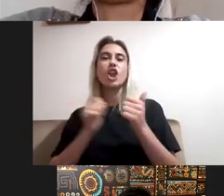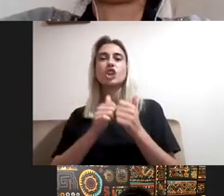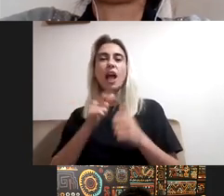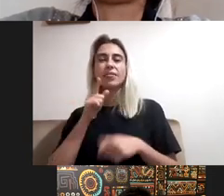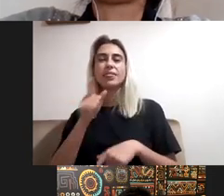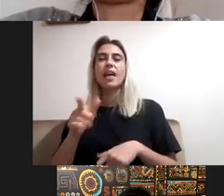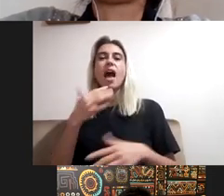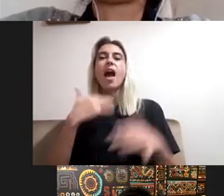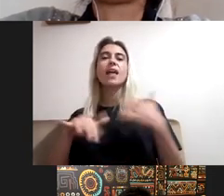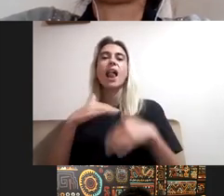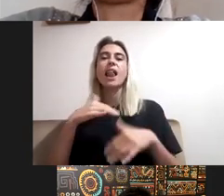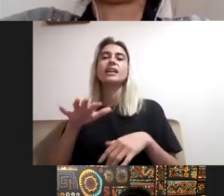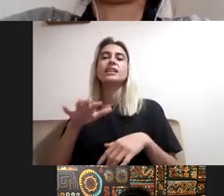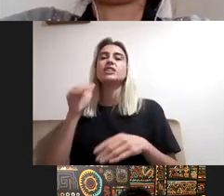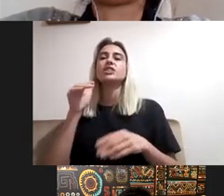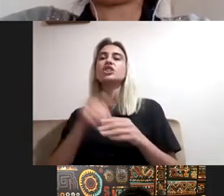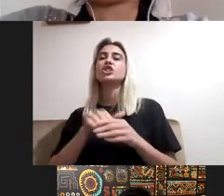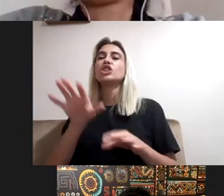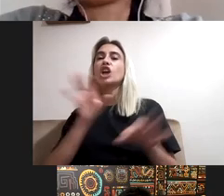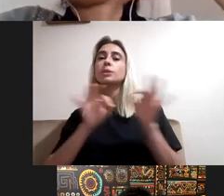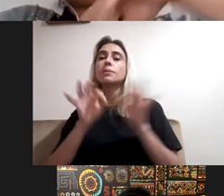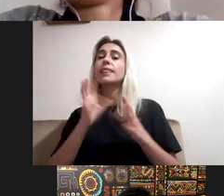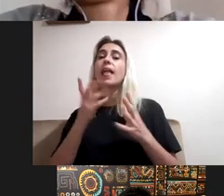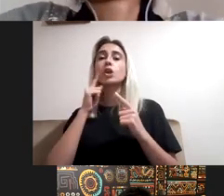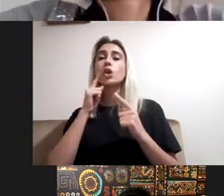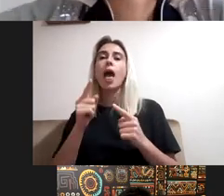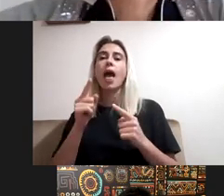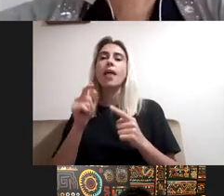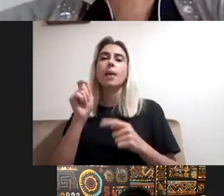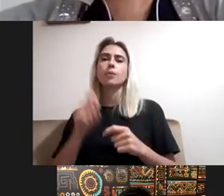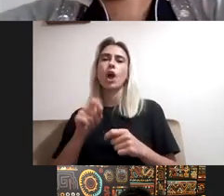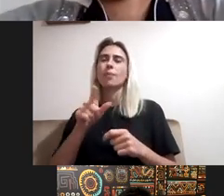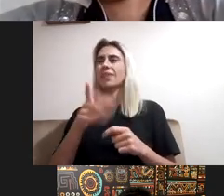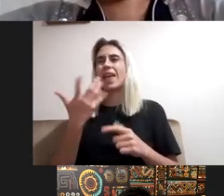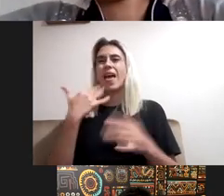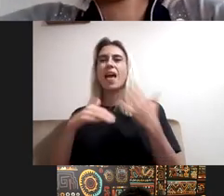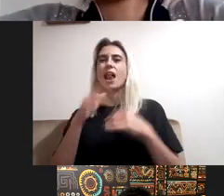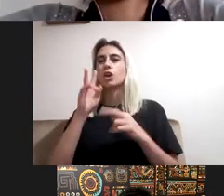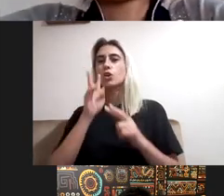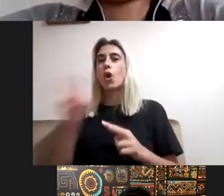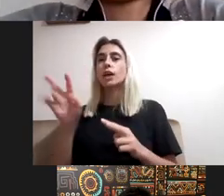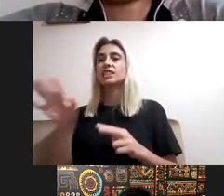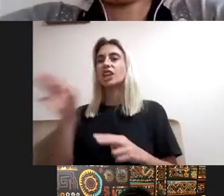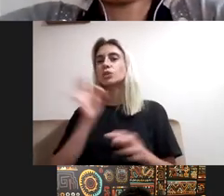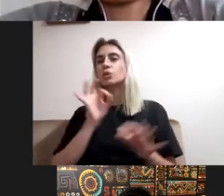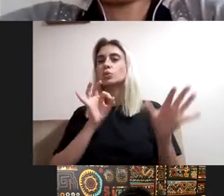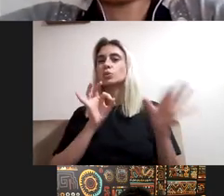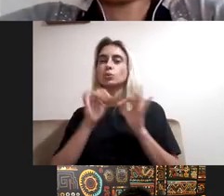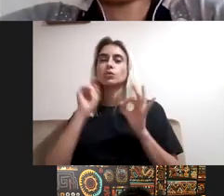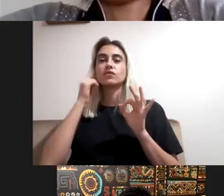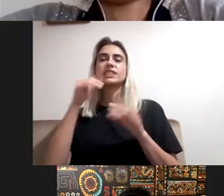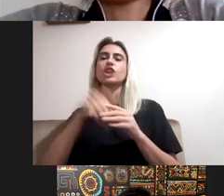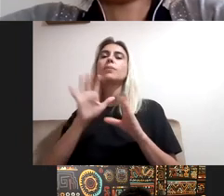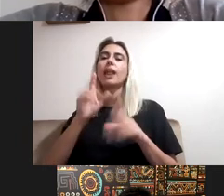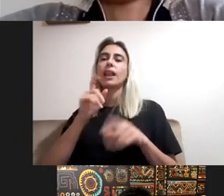engelli seçimi acaba neye göre yapılıyor? Ya birçok noktada gördüğüm şey gerçekten birçok ya